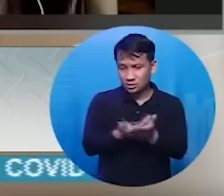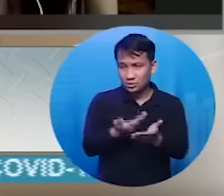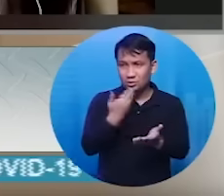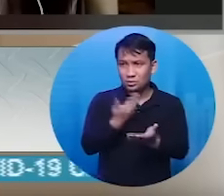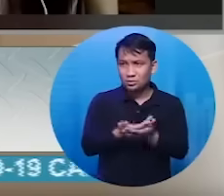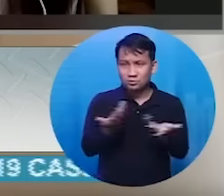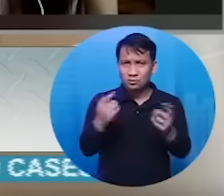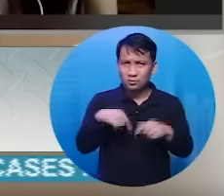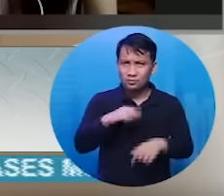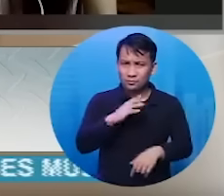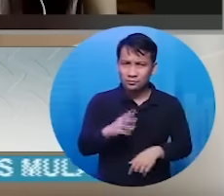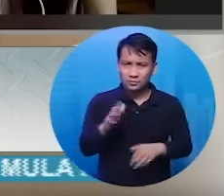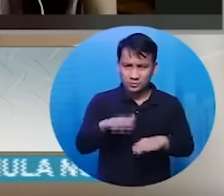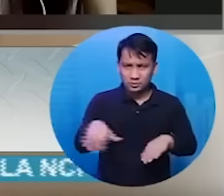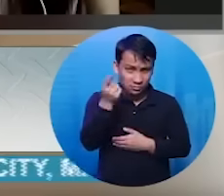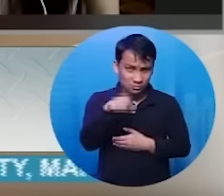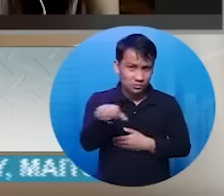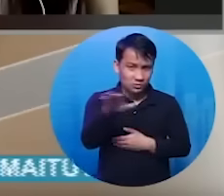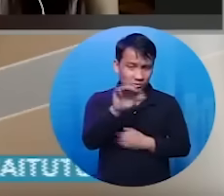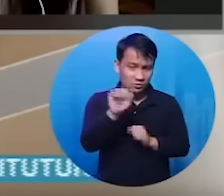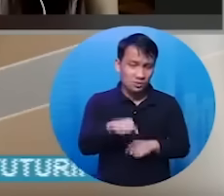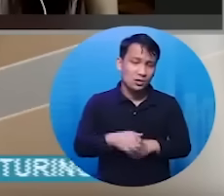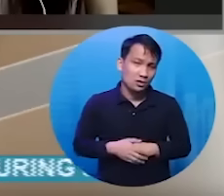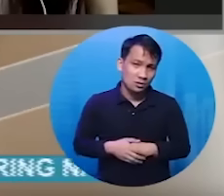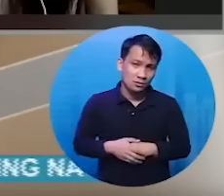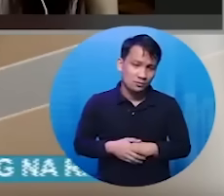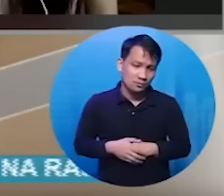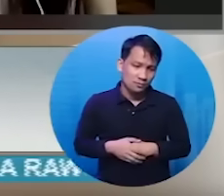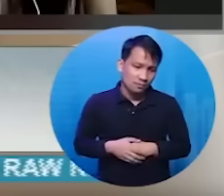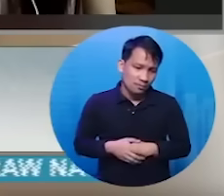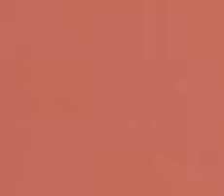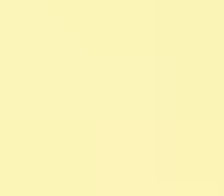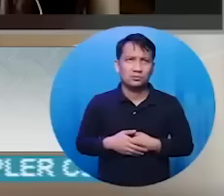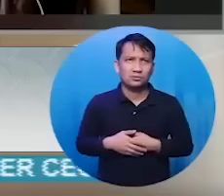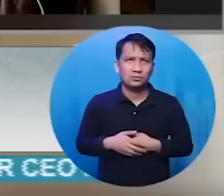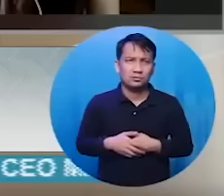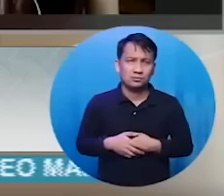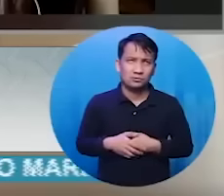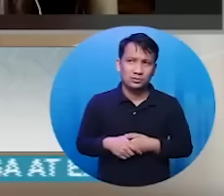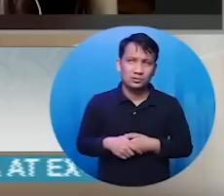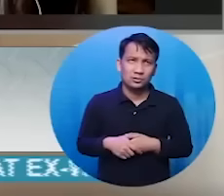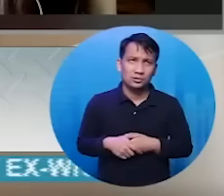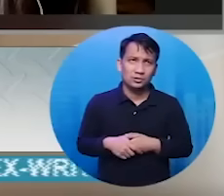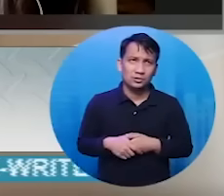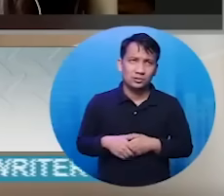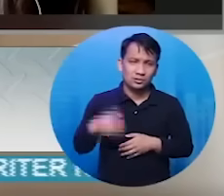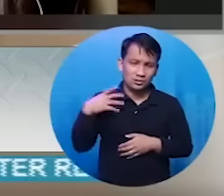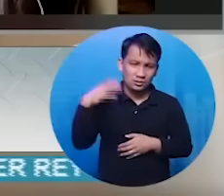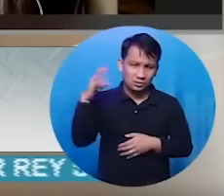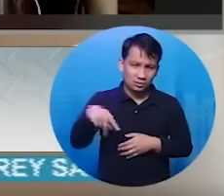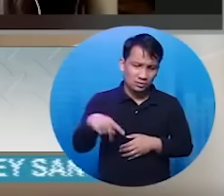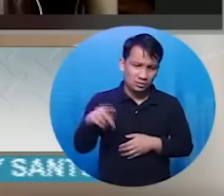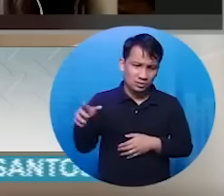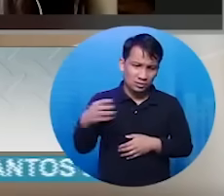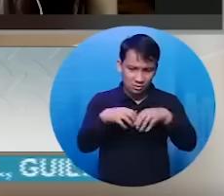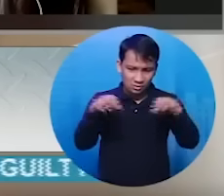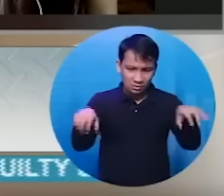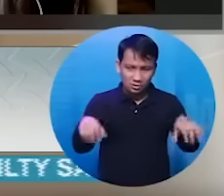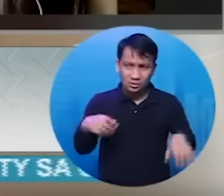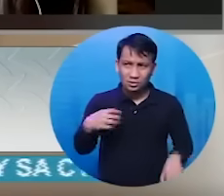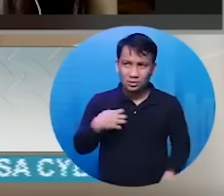then baka sila yung matras sa kaso. Sir. Eh, sige pa. Chairman. Yes, sir. Nandiyan pala yung pulis sa